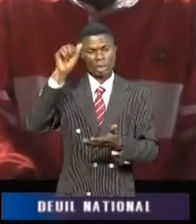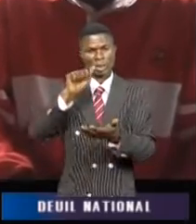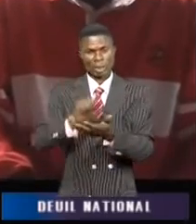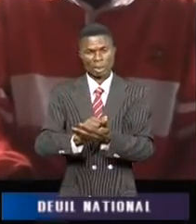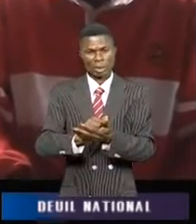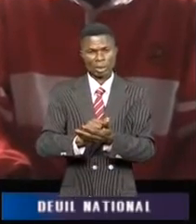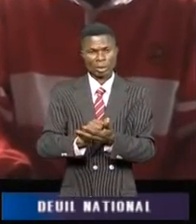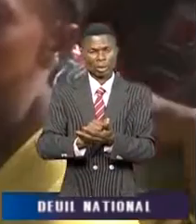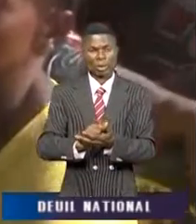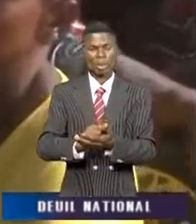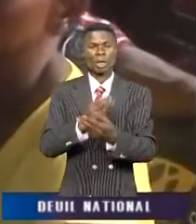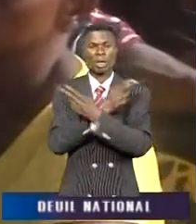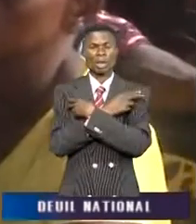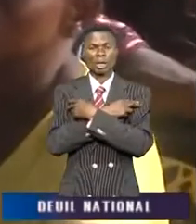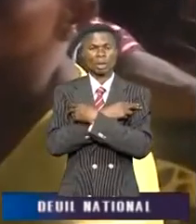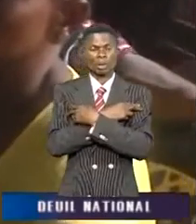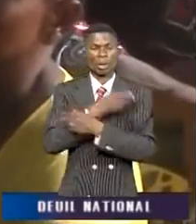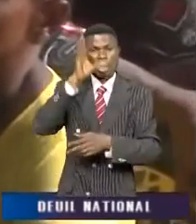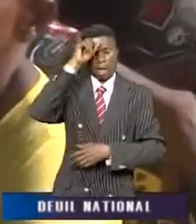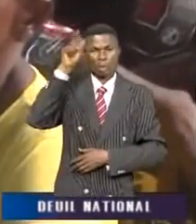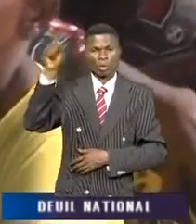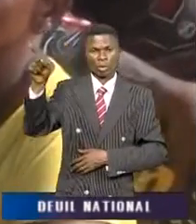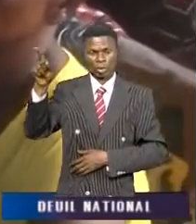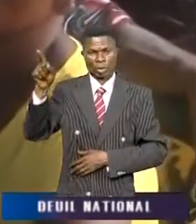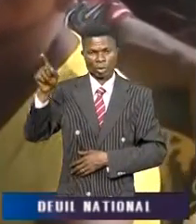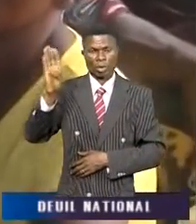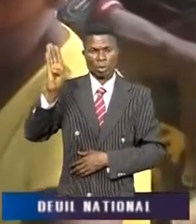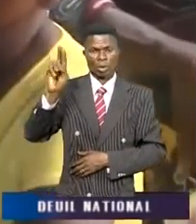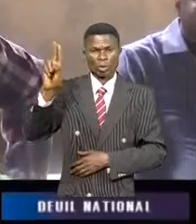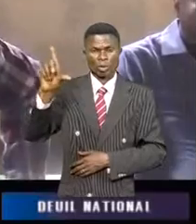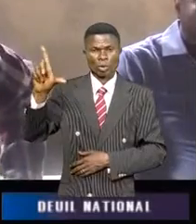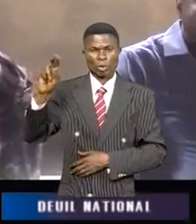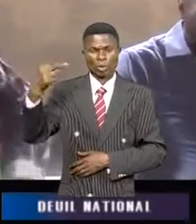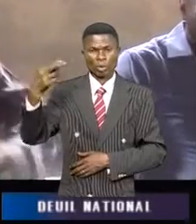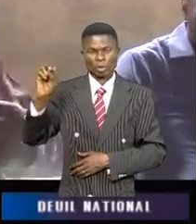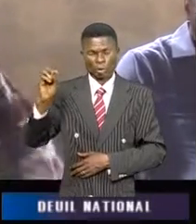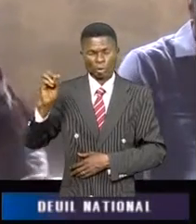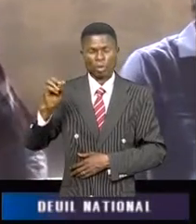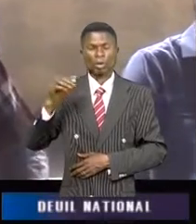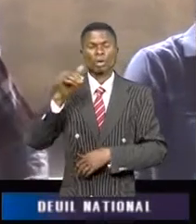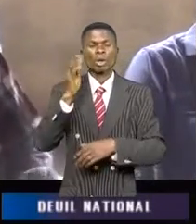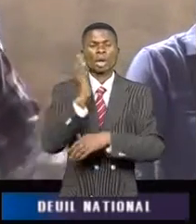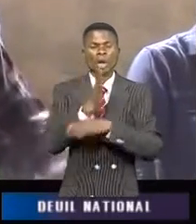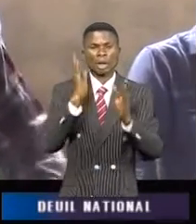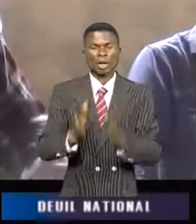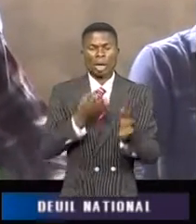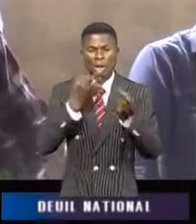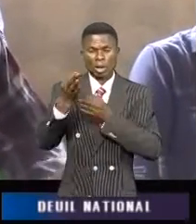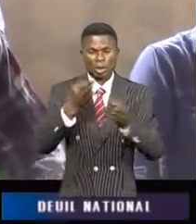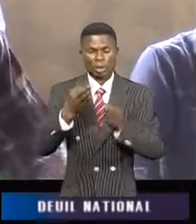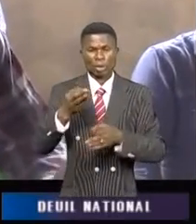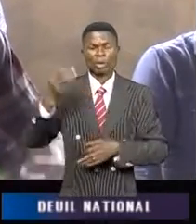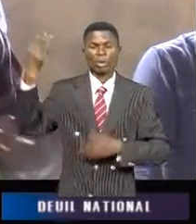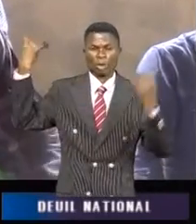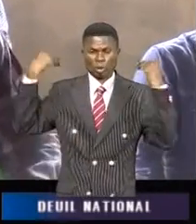lors de son séjour à Boulungu dans les Kwilu, le conseiller du chef de l'État à l'ARPTC a eu à expliquer aux notables de